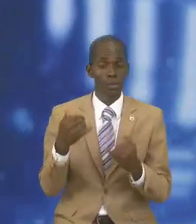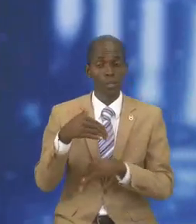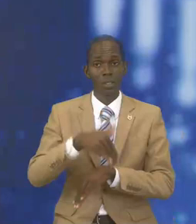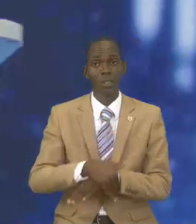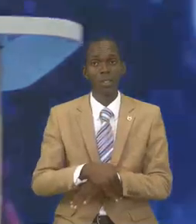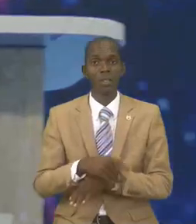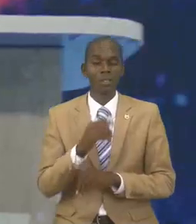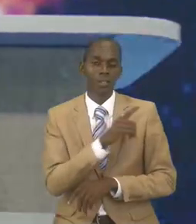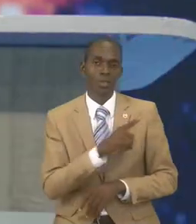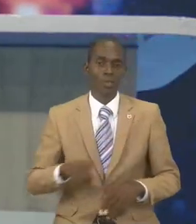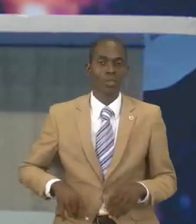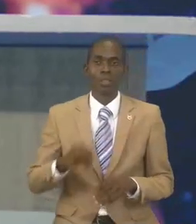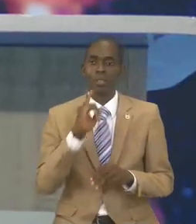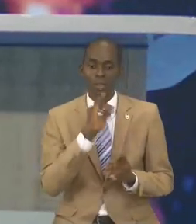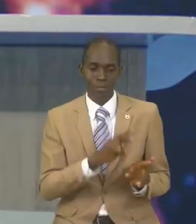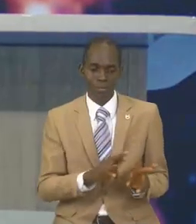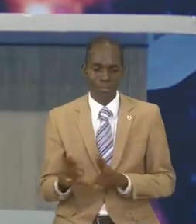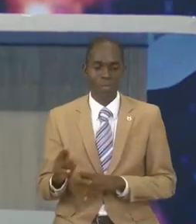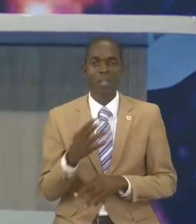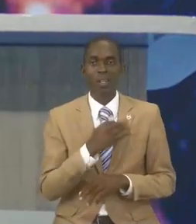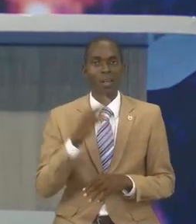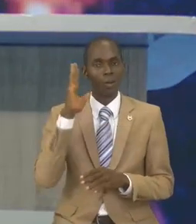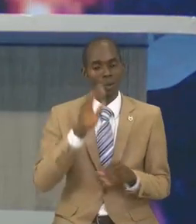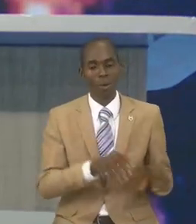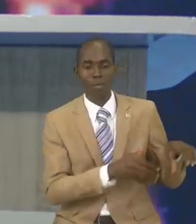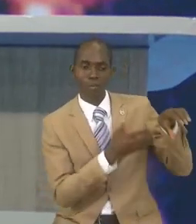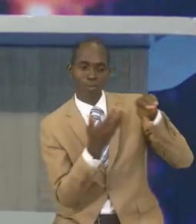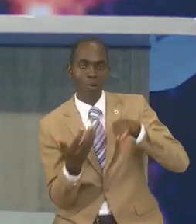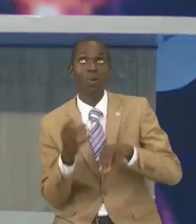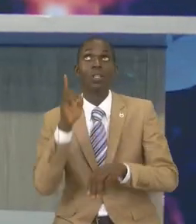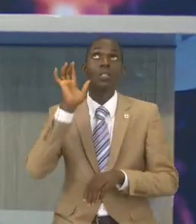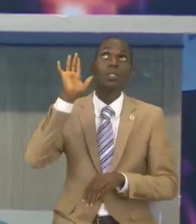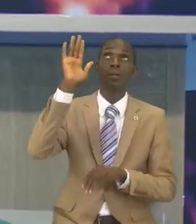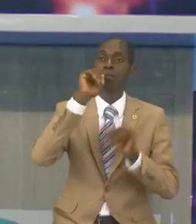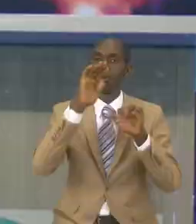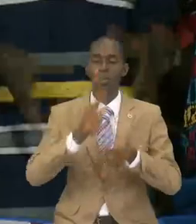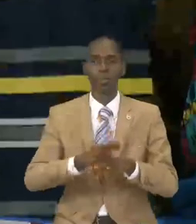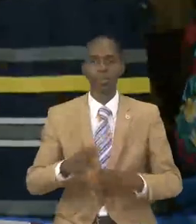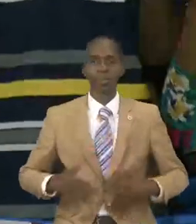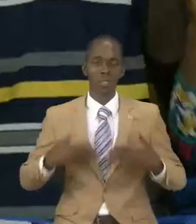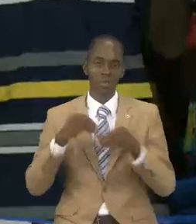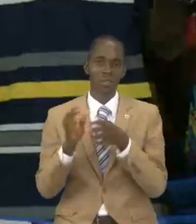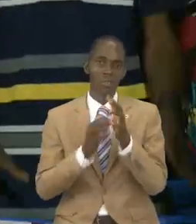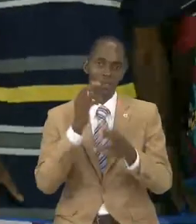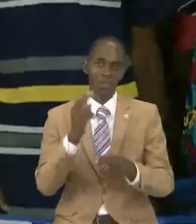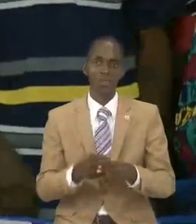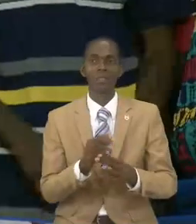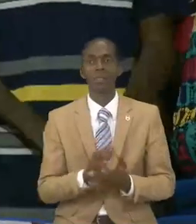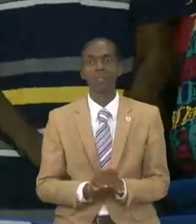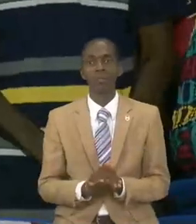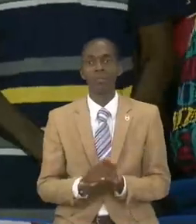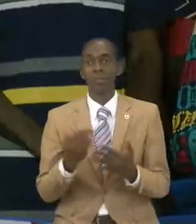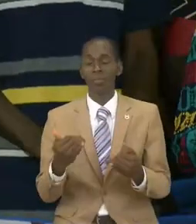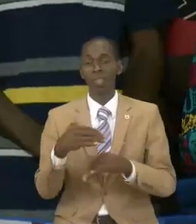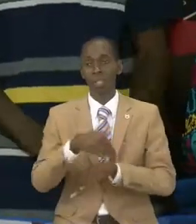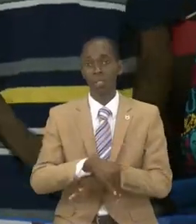le Seigneur est déjà là et il va déverser les bénédictions sur ta vie au nom de Jésus.